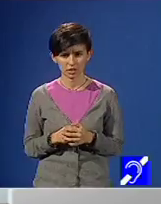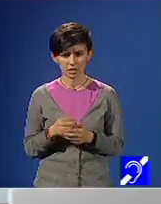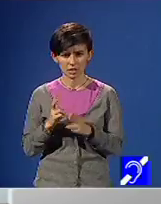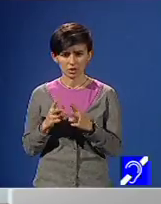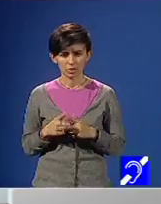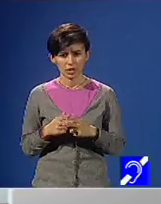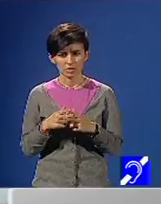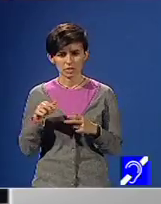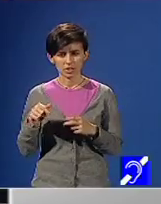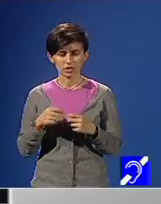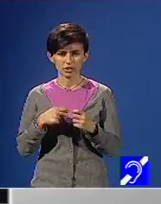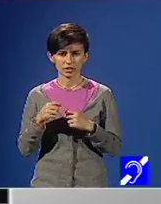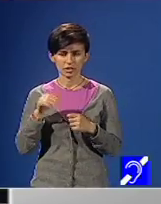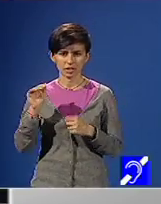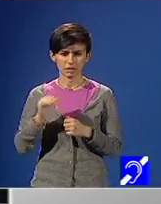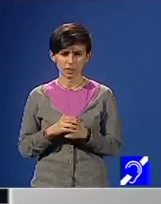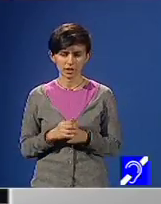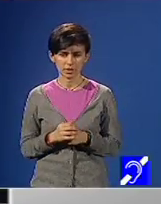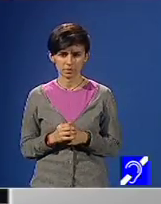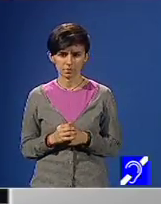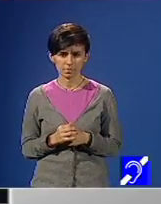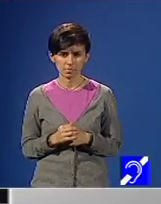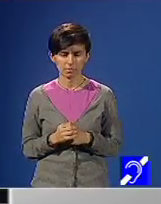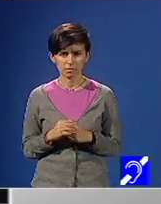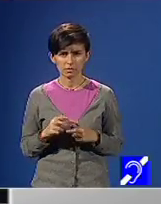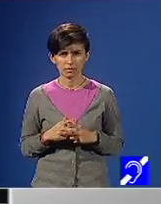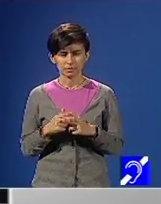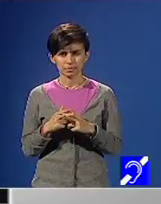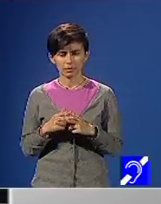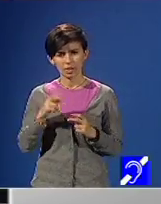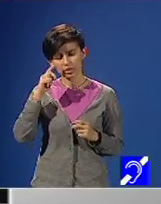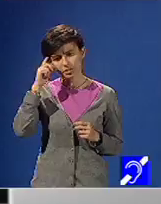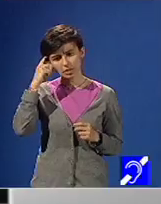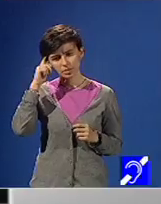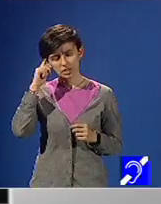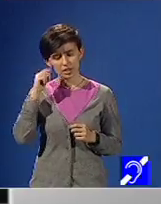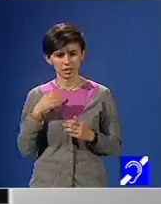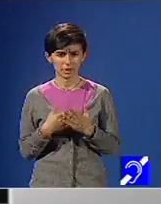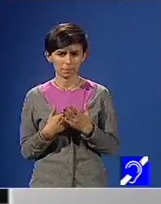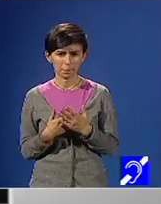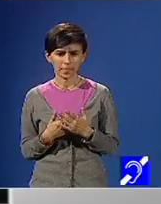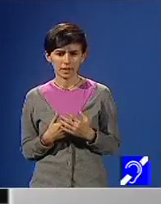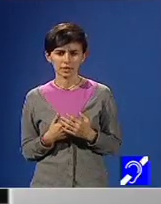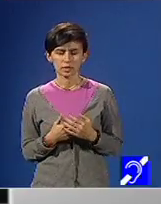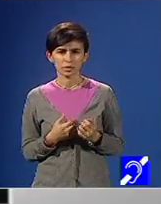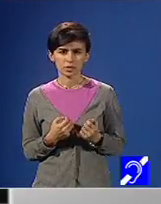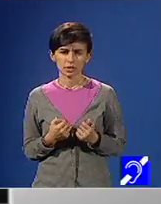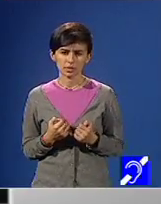campanie? Ne ajută, în primul rând, psihic, deoarece ne arată